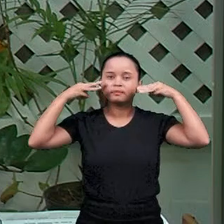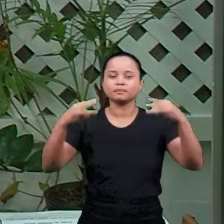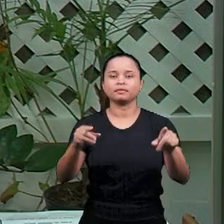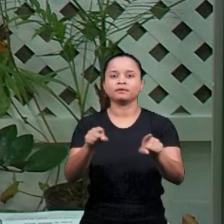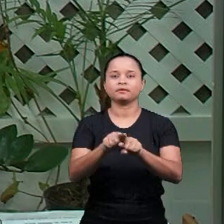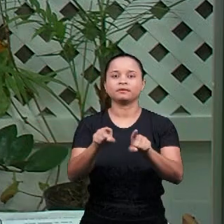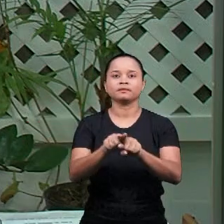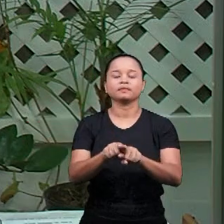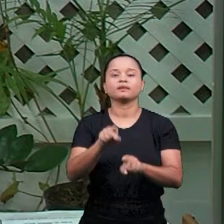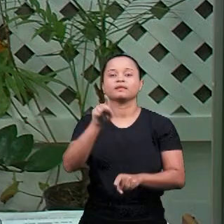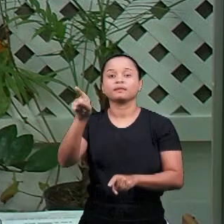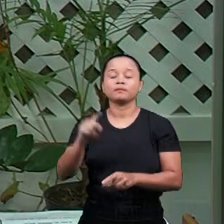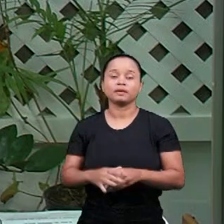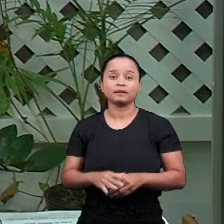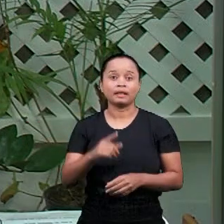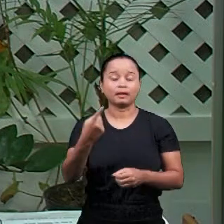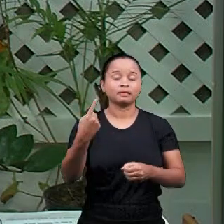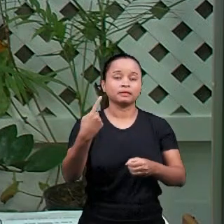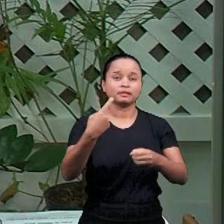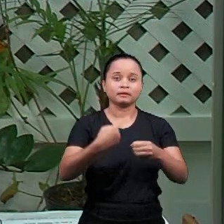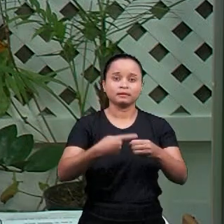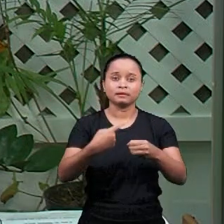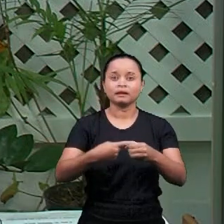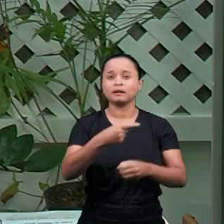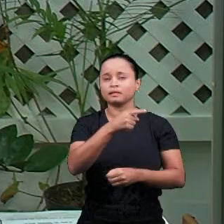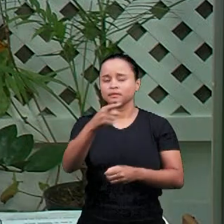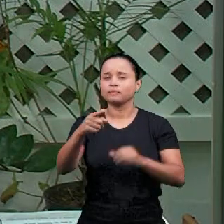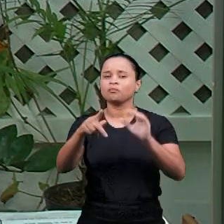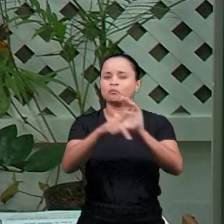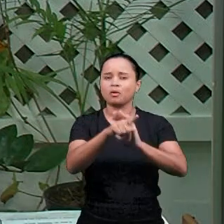L'église Namaïte dans la province de Nampula.